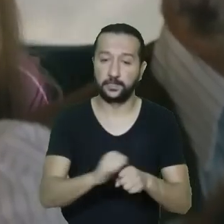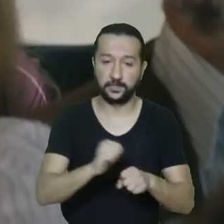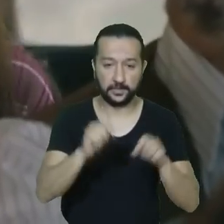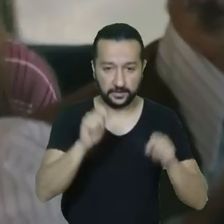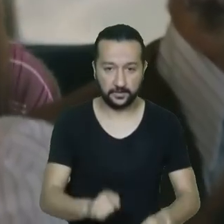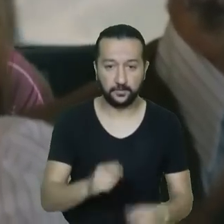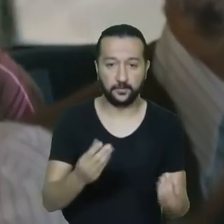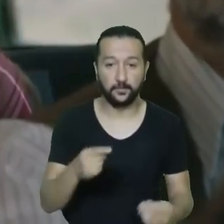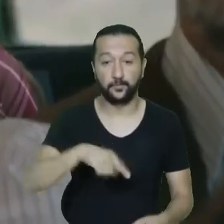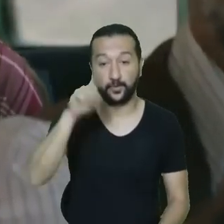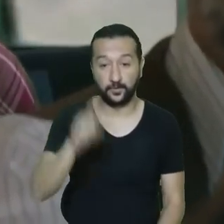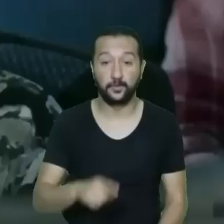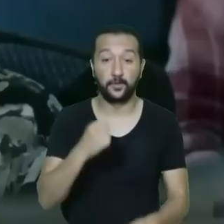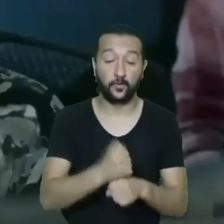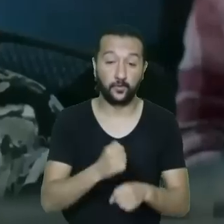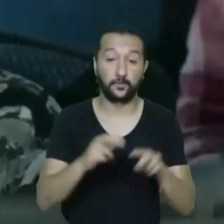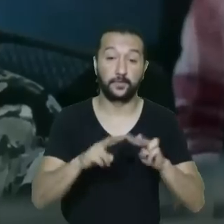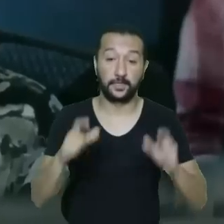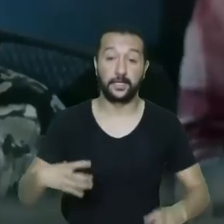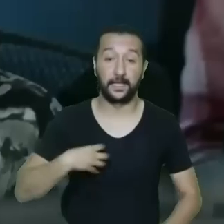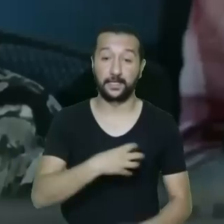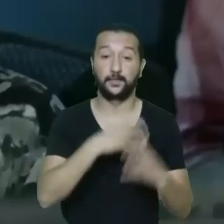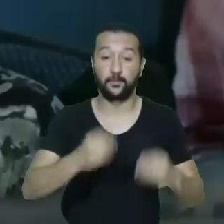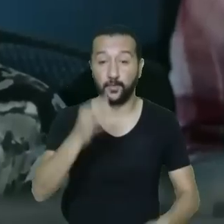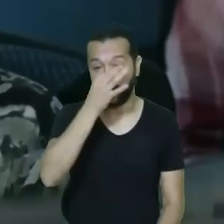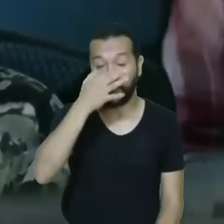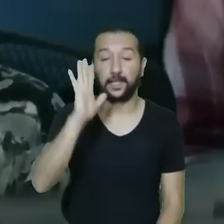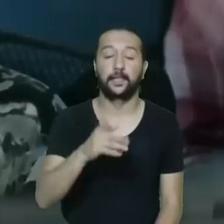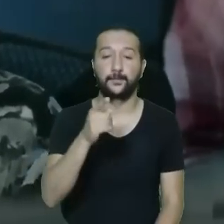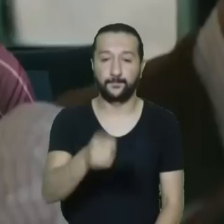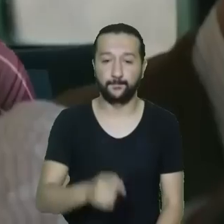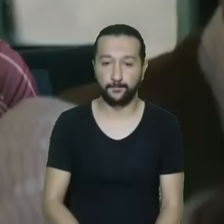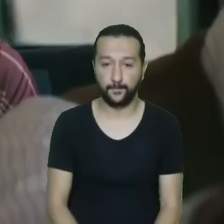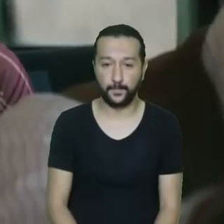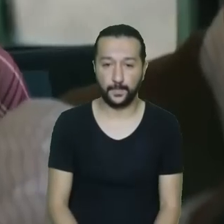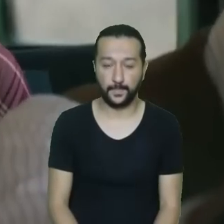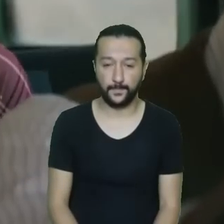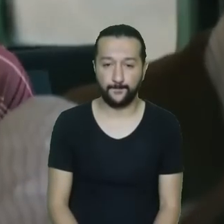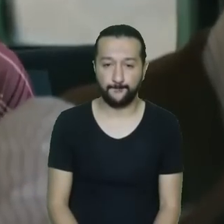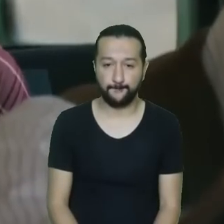Yıkacağım tabii. Bugüne bugün Gonca Makasçı'nın anası olmak kolaydı.